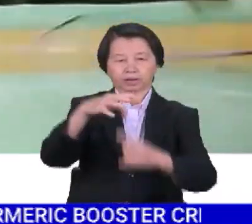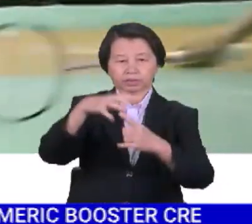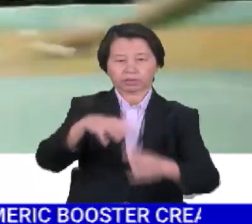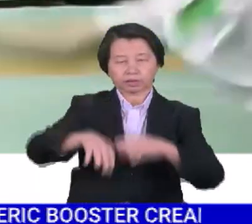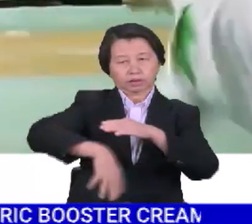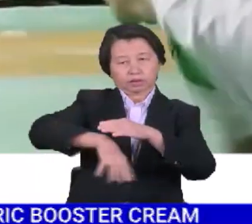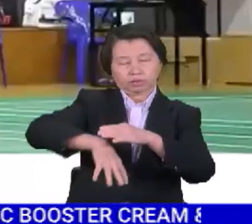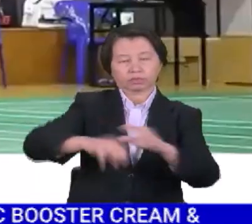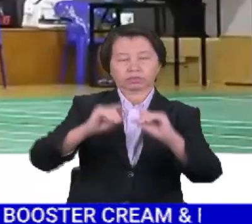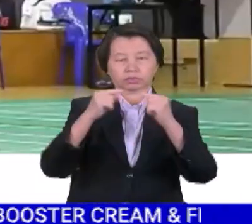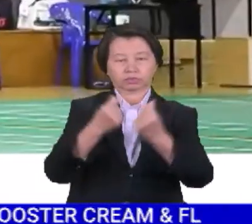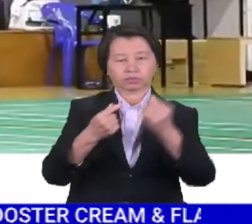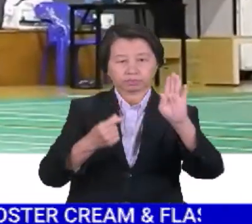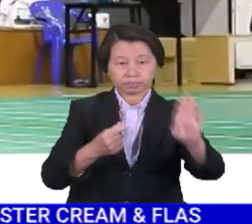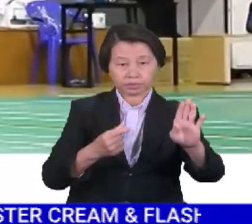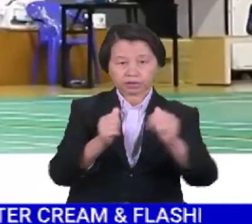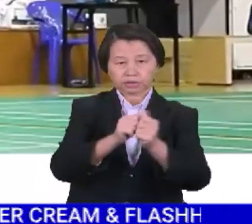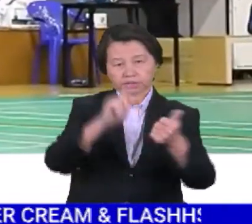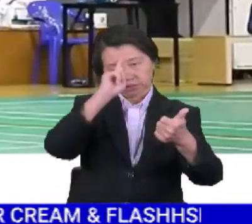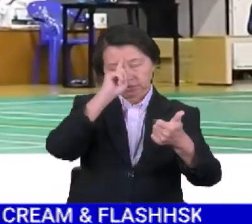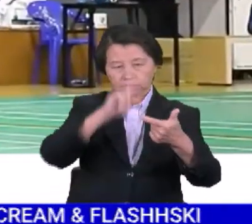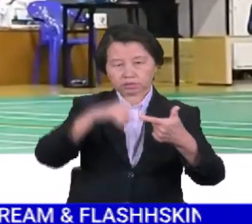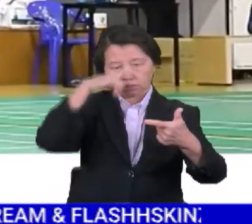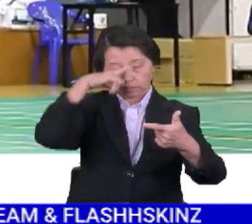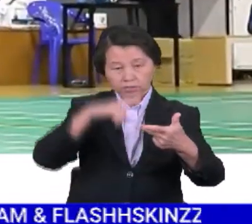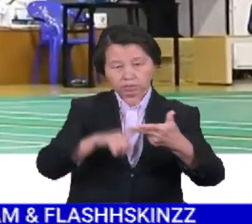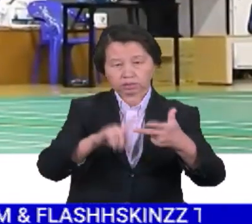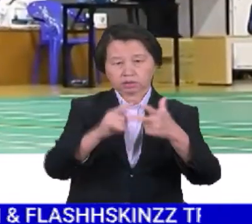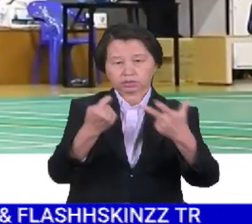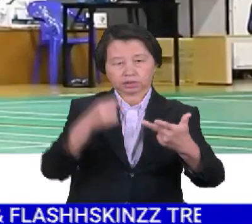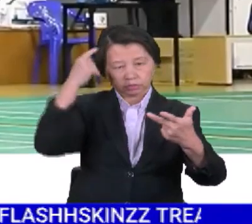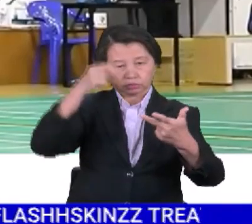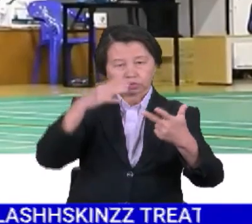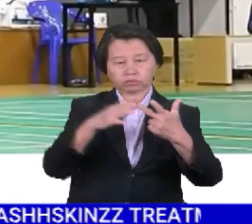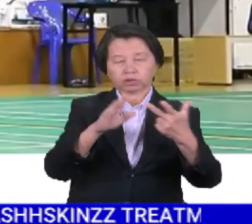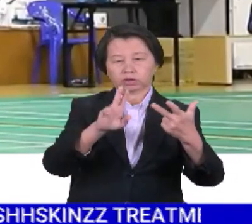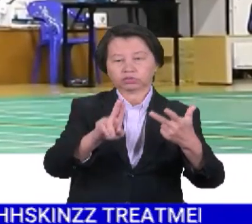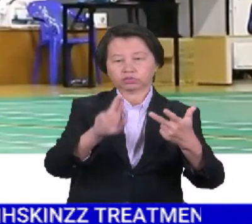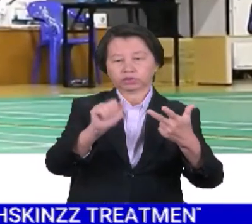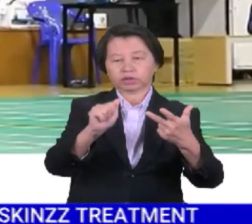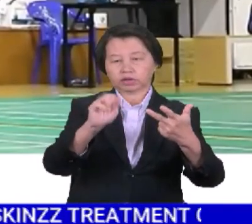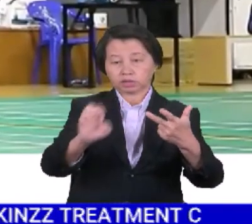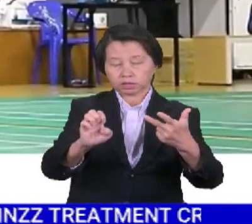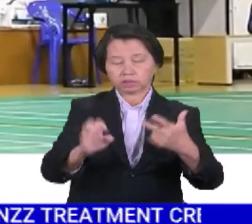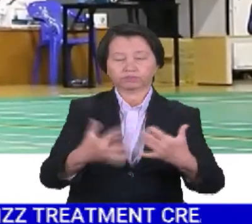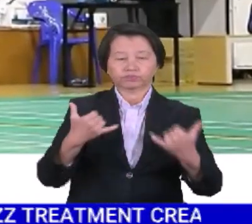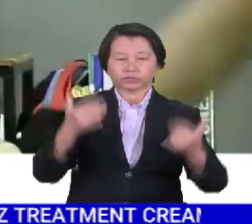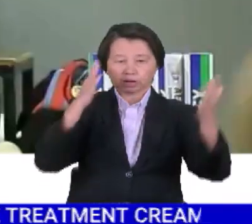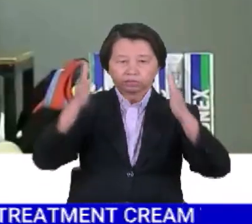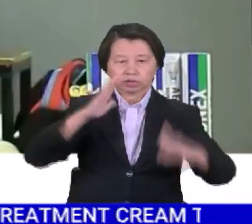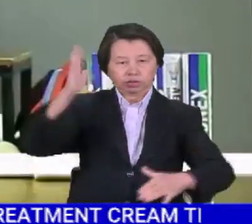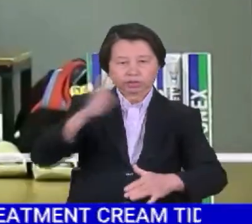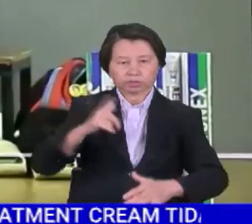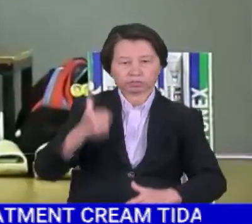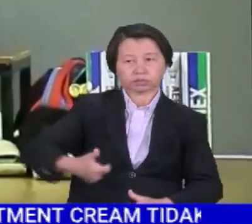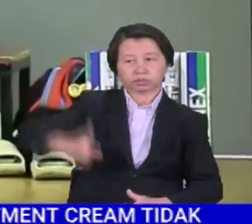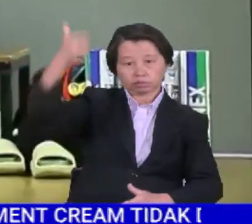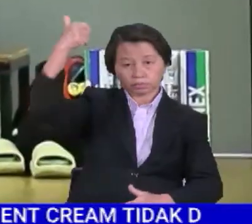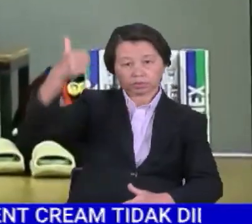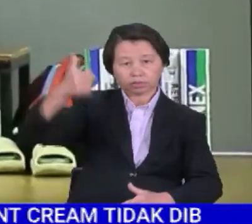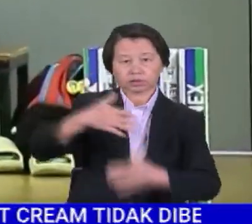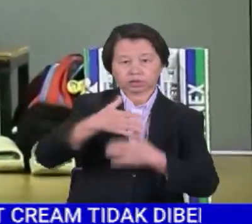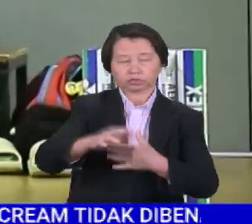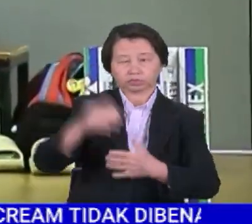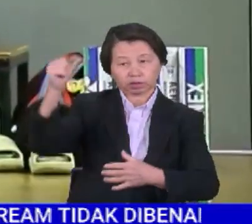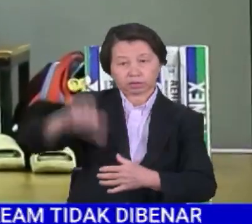diundi dalam kumpulan B bersama-sama India Kazakhstan dan pasukan tuan rumah UAE setakat ini Malaysia belum pernah memenangi kejaran berkenaan